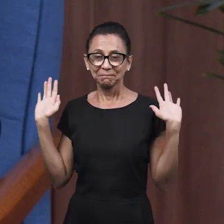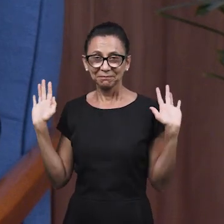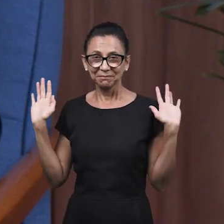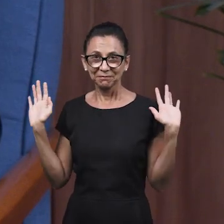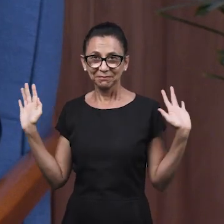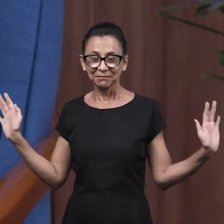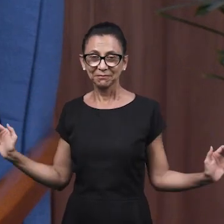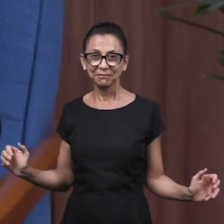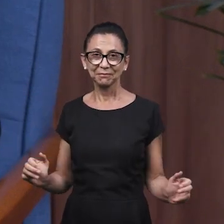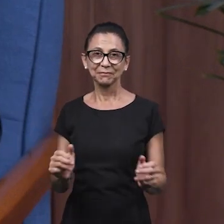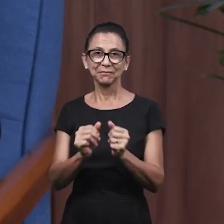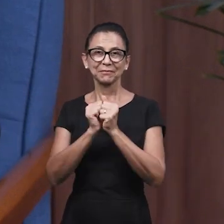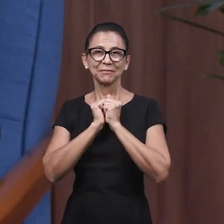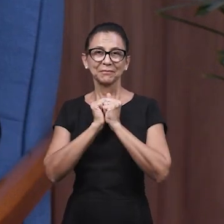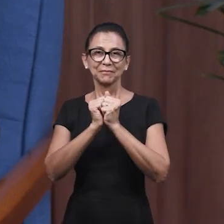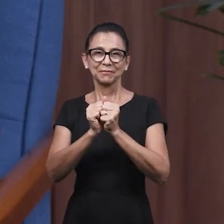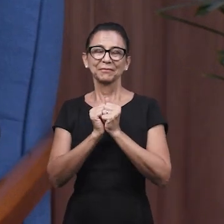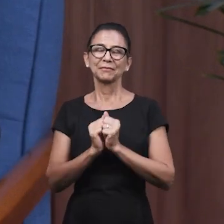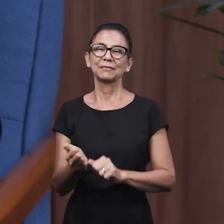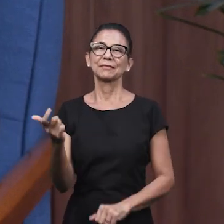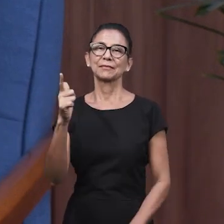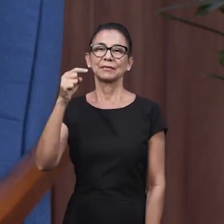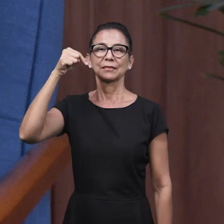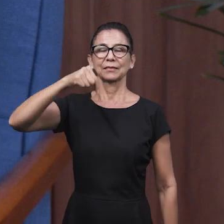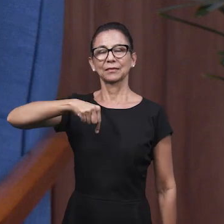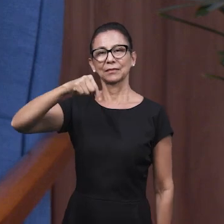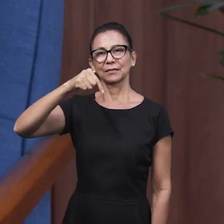le permet, nous serons ensemble encore une fois